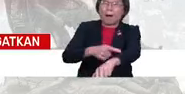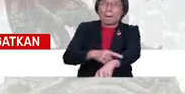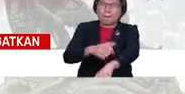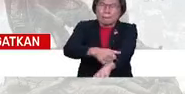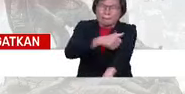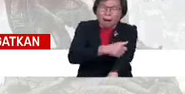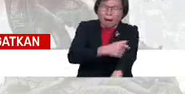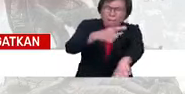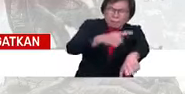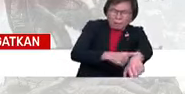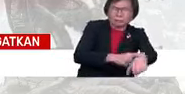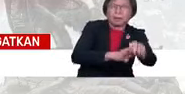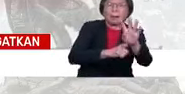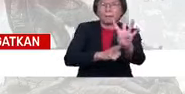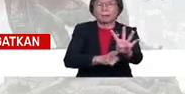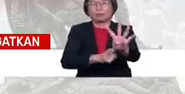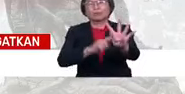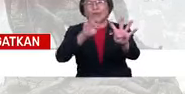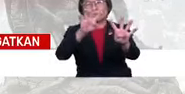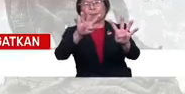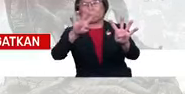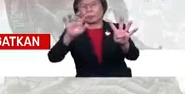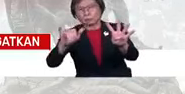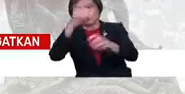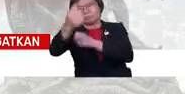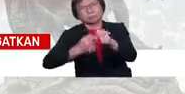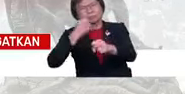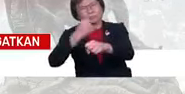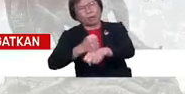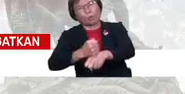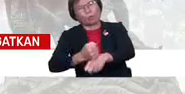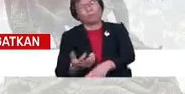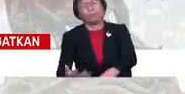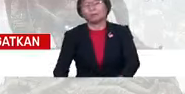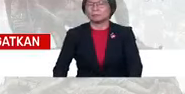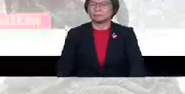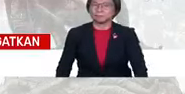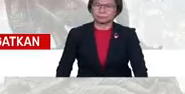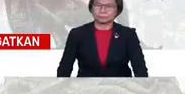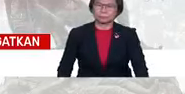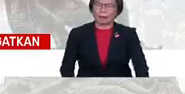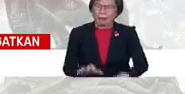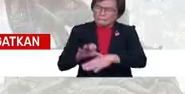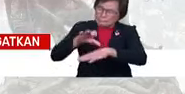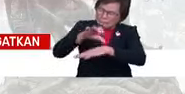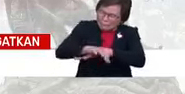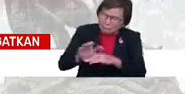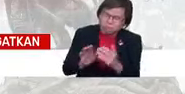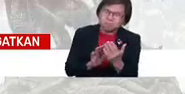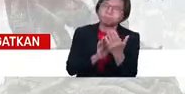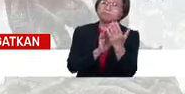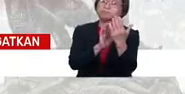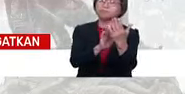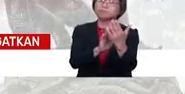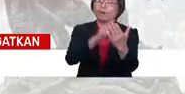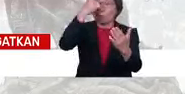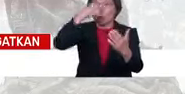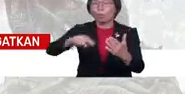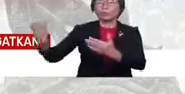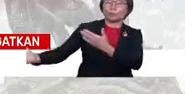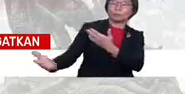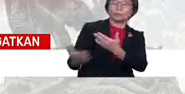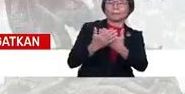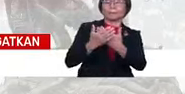selama 446 tahun Oh iya terpaksa dihadapi demi